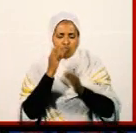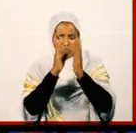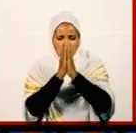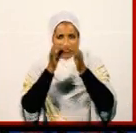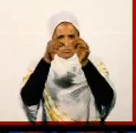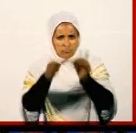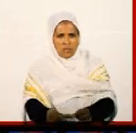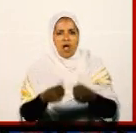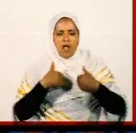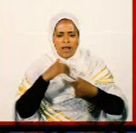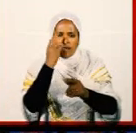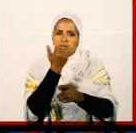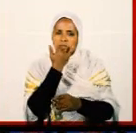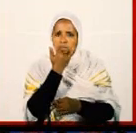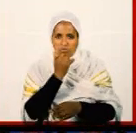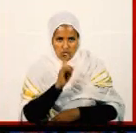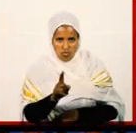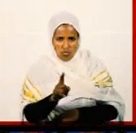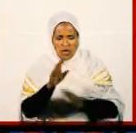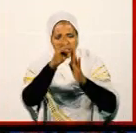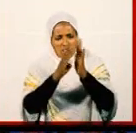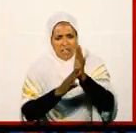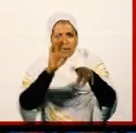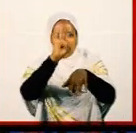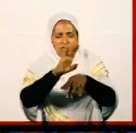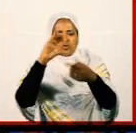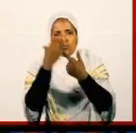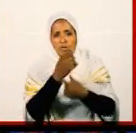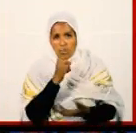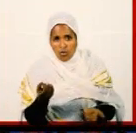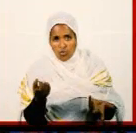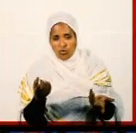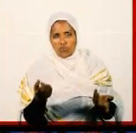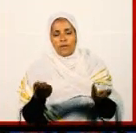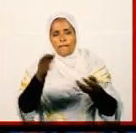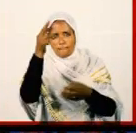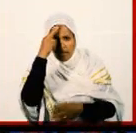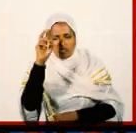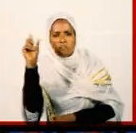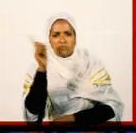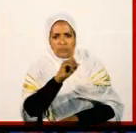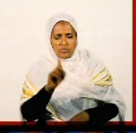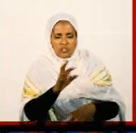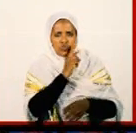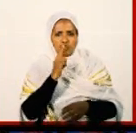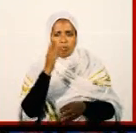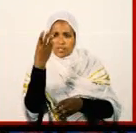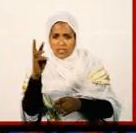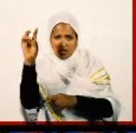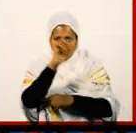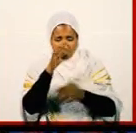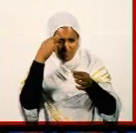አሉ። ይሄ ተገቢ አይደለም ከስርዓት ቤተ ክርስቲያን አንጻር። ምክንያቱም ጾመ ፍልሰታን